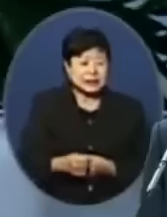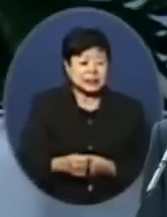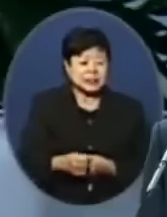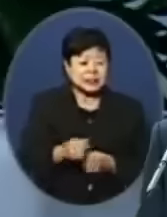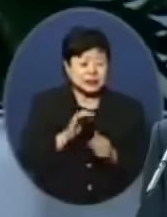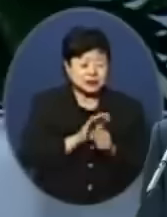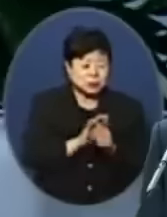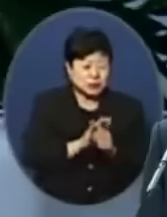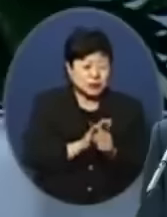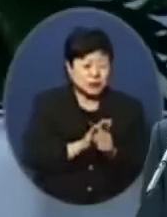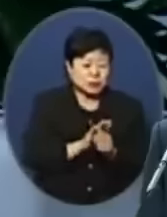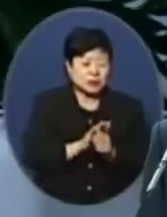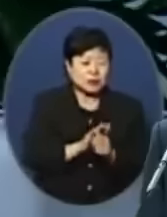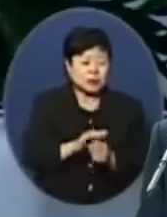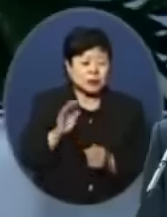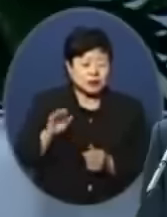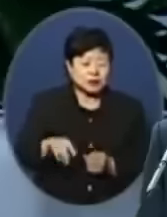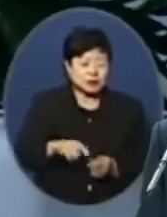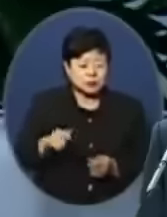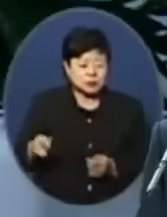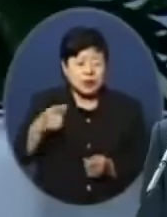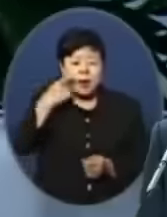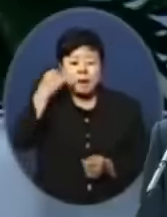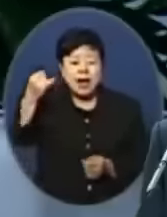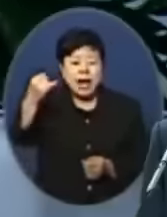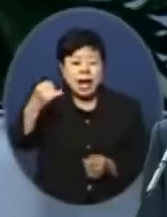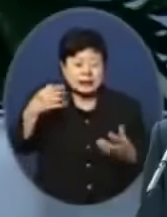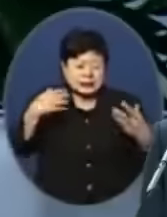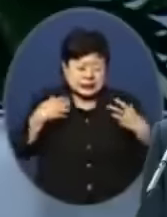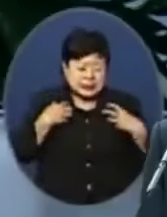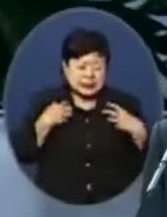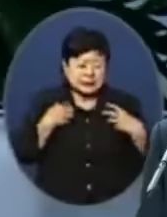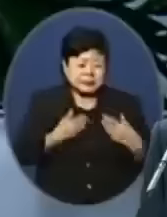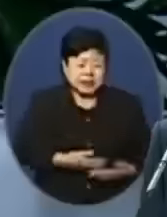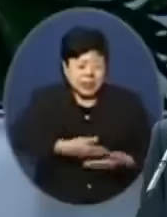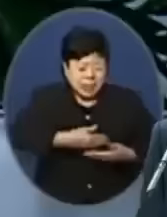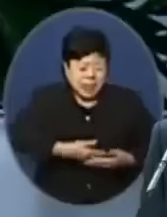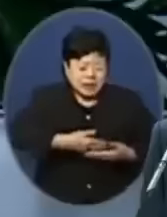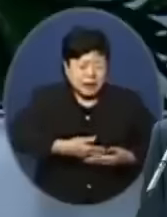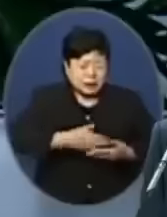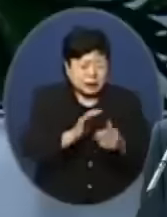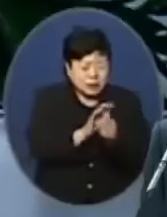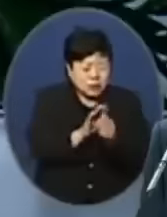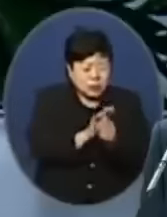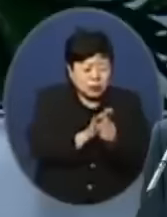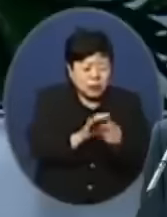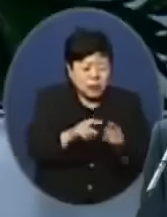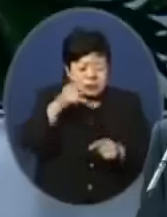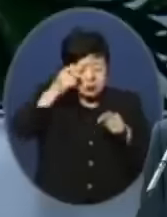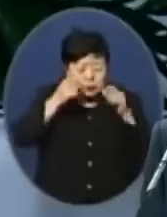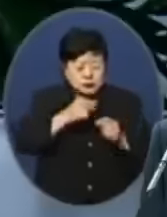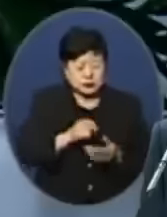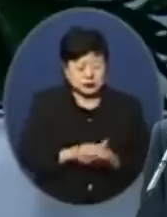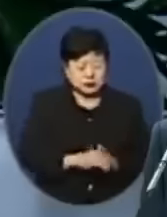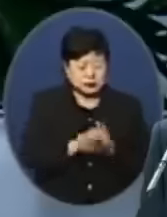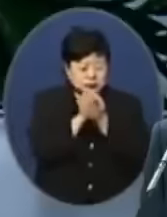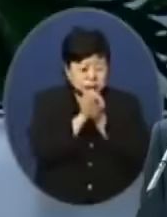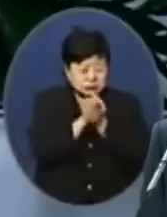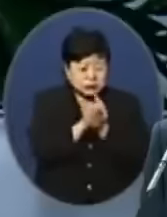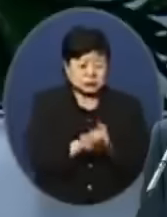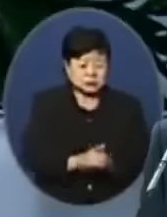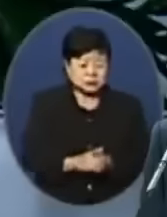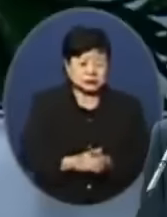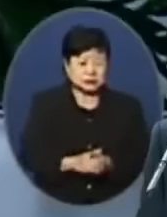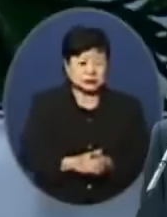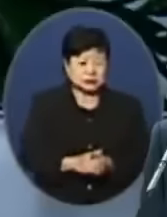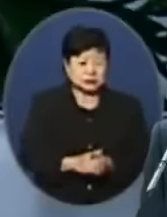돌보고 그 다음에는 어머니가 어린애를 안고서 같이 울면서 지내야 됐습니다.